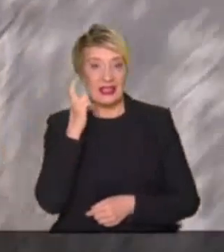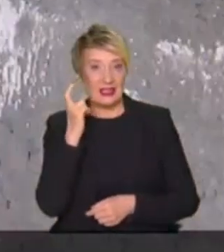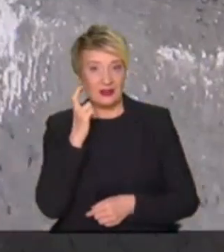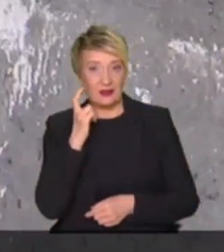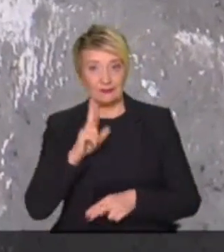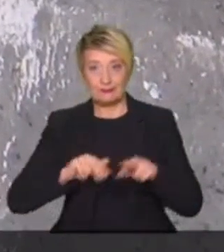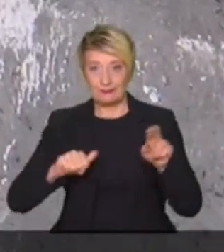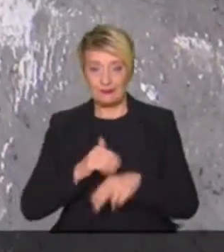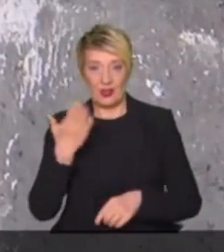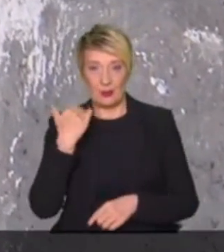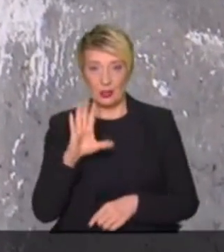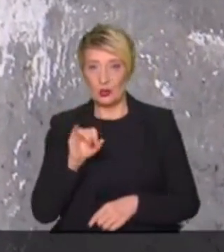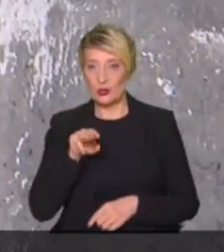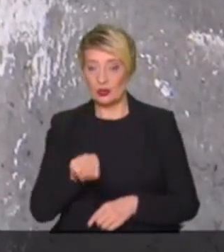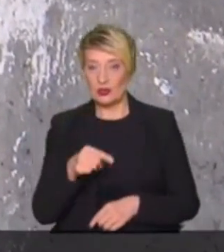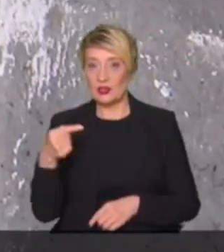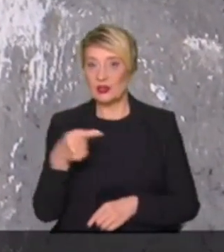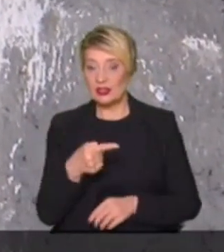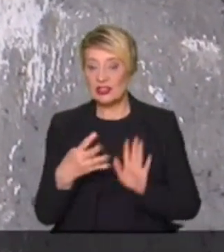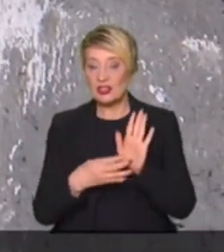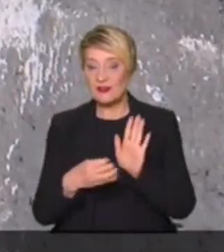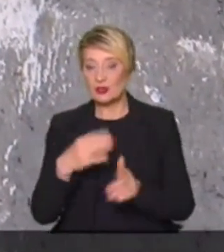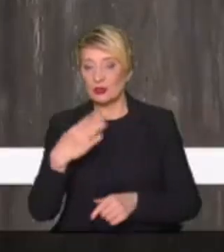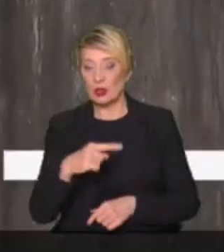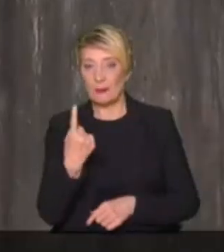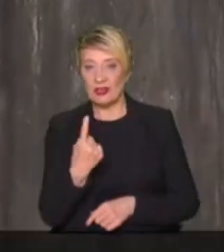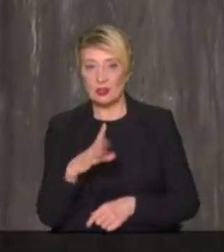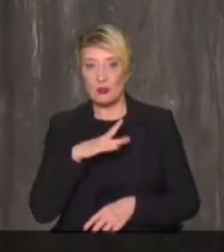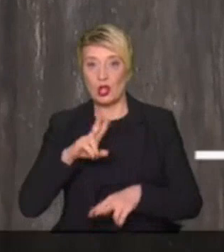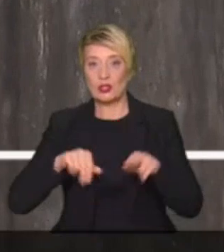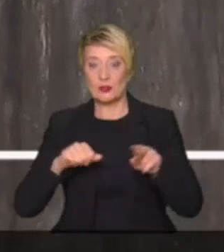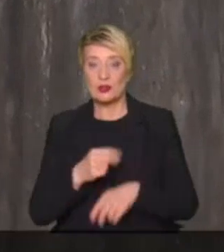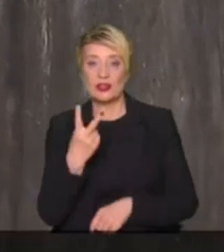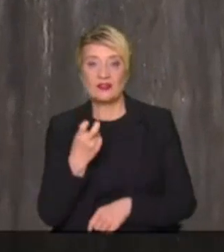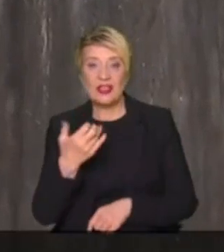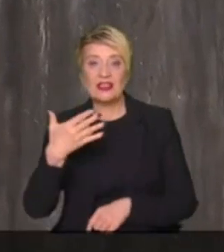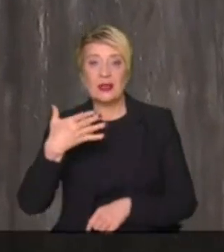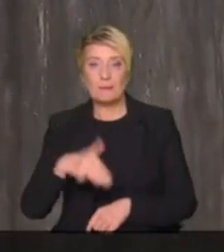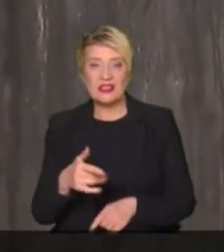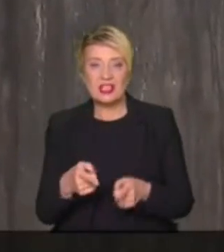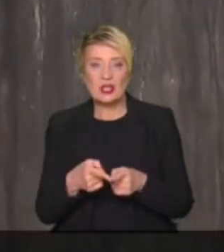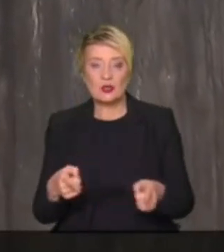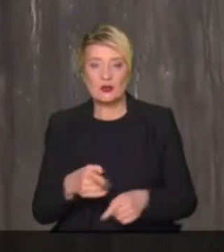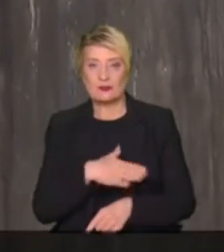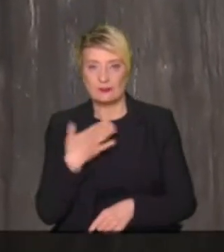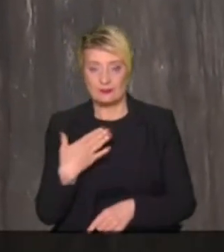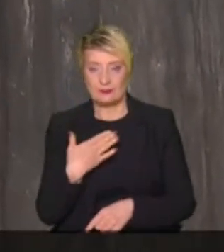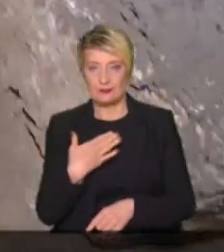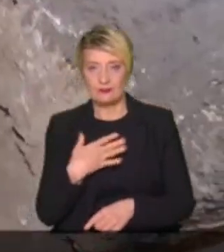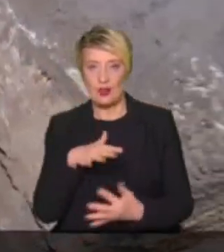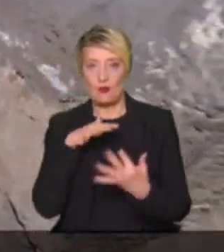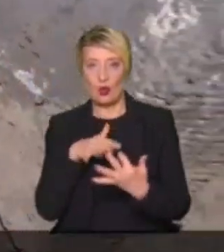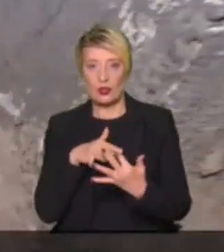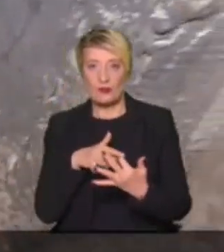минулому столітті. До 1941-го було збудовано майже 250 довготривалих вогневих точок. У